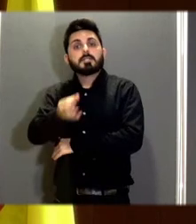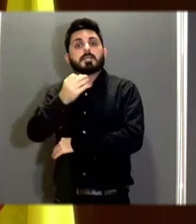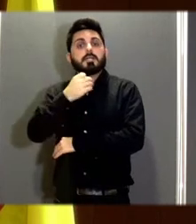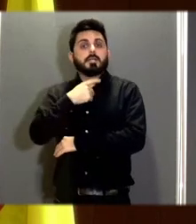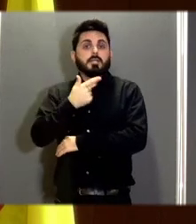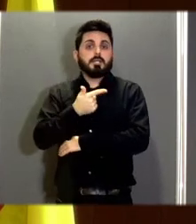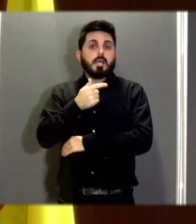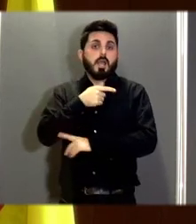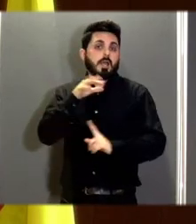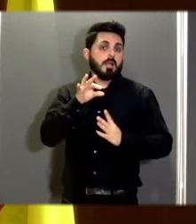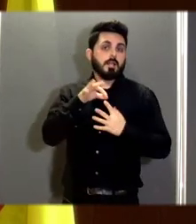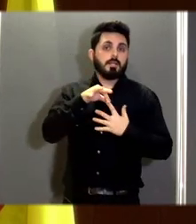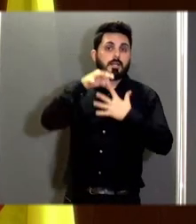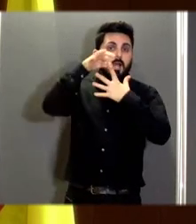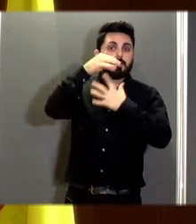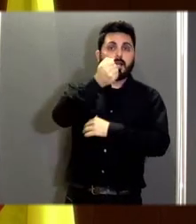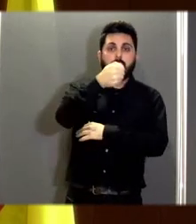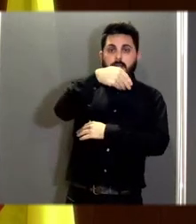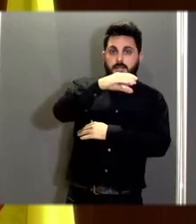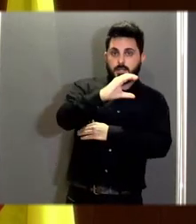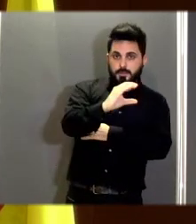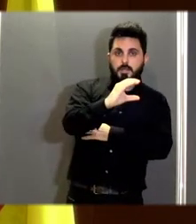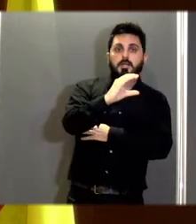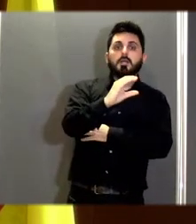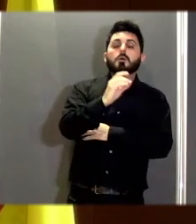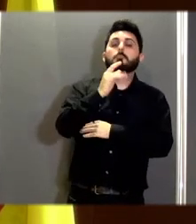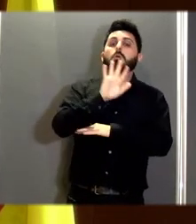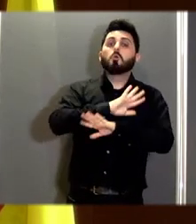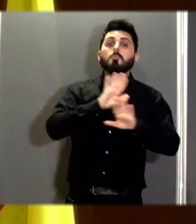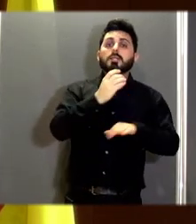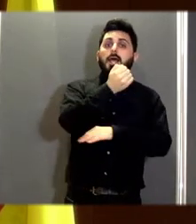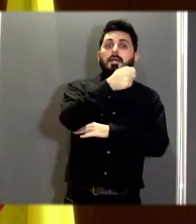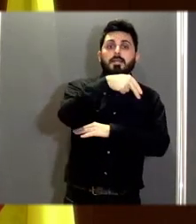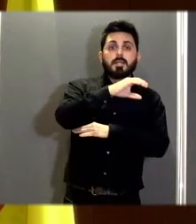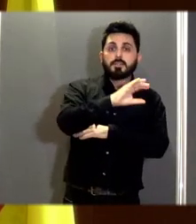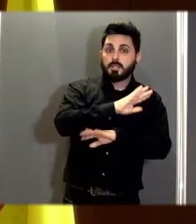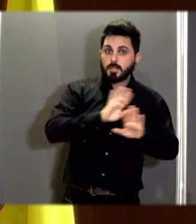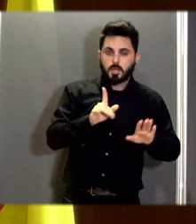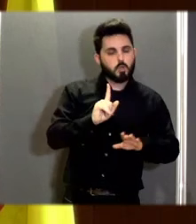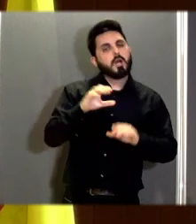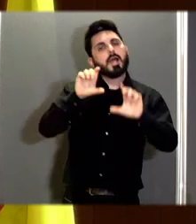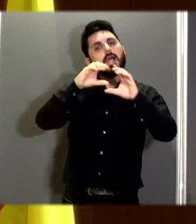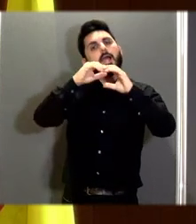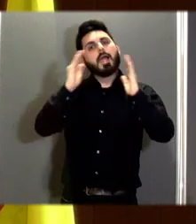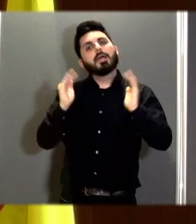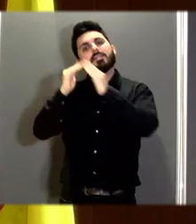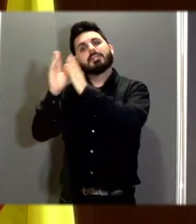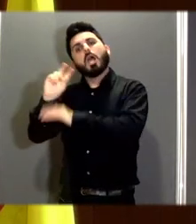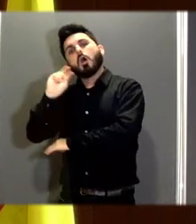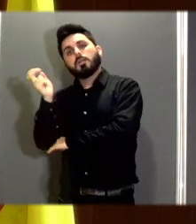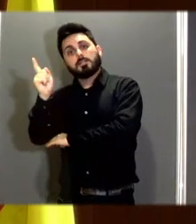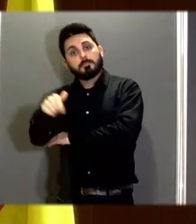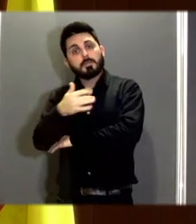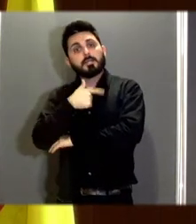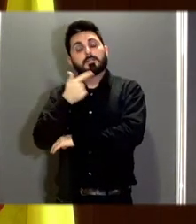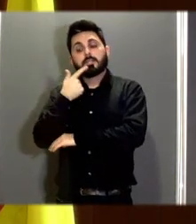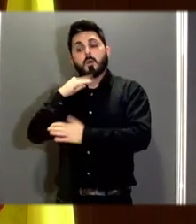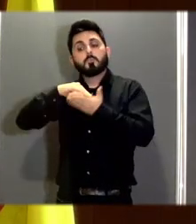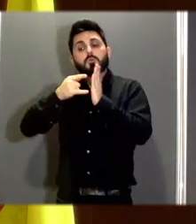no només de l'Assemblea. Buscar, per tant, consensos amb altres entitats que puguin proposar un projecte